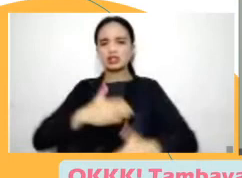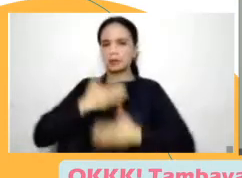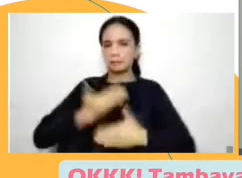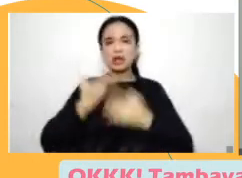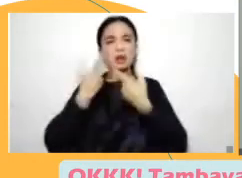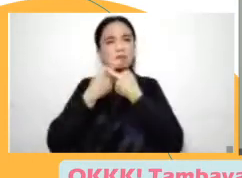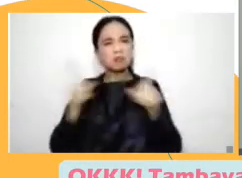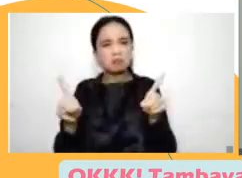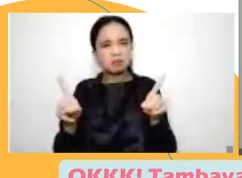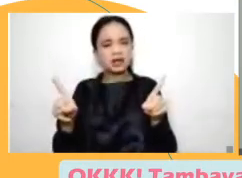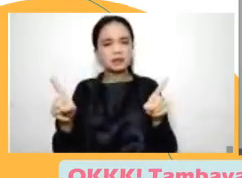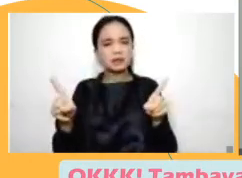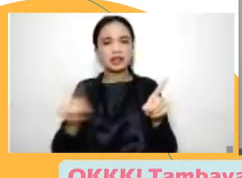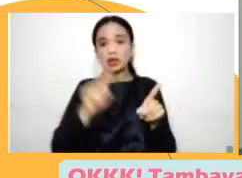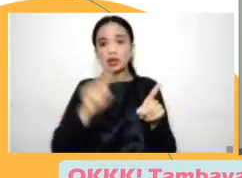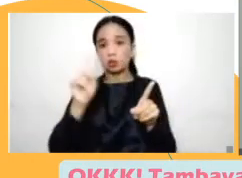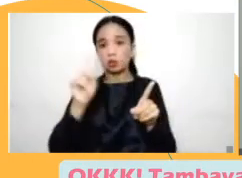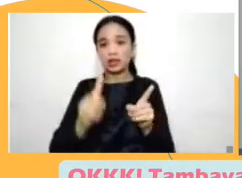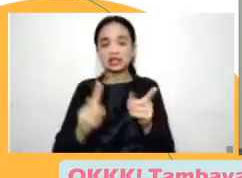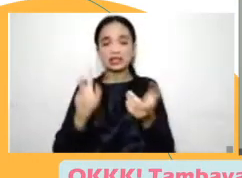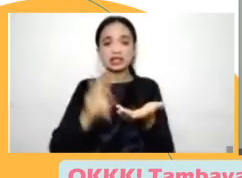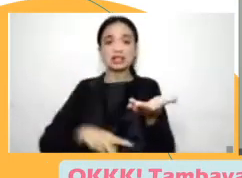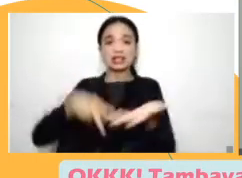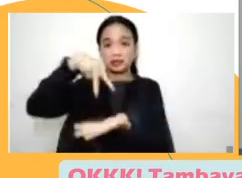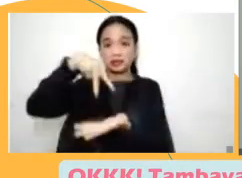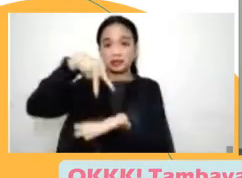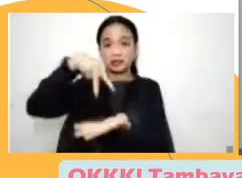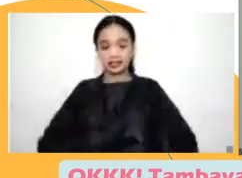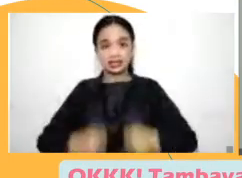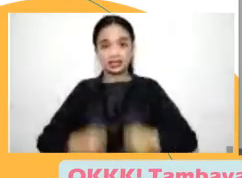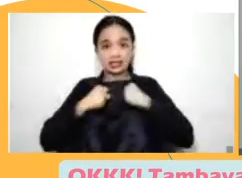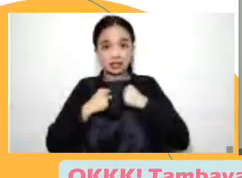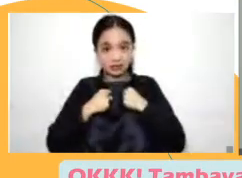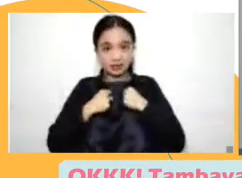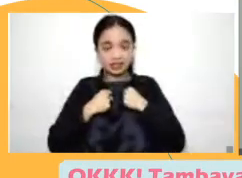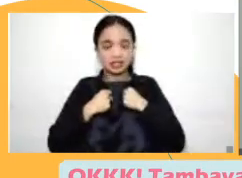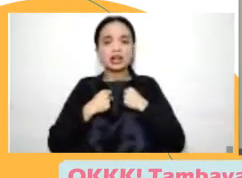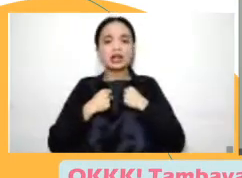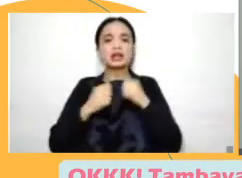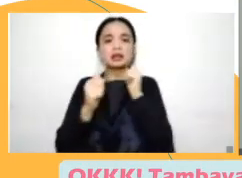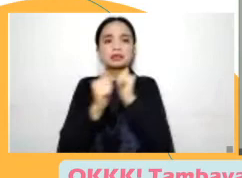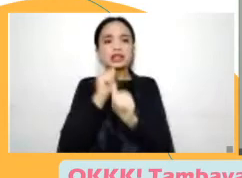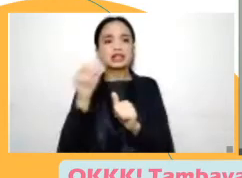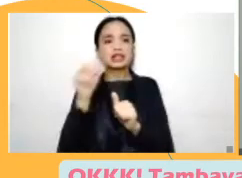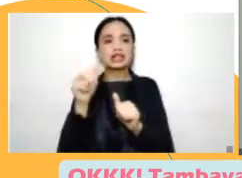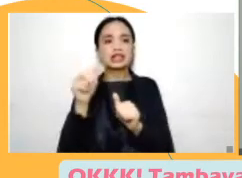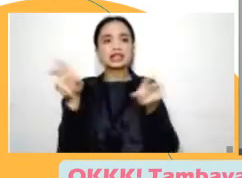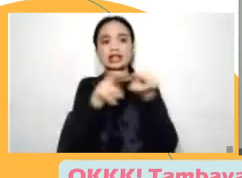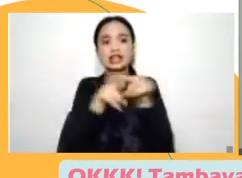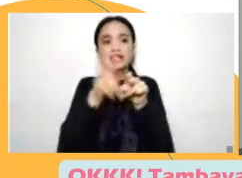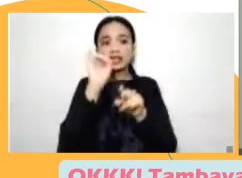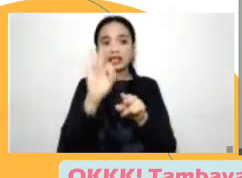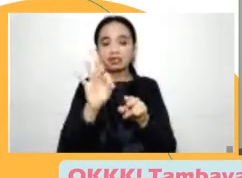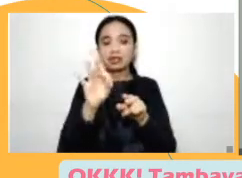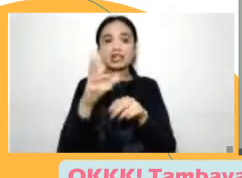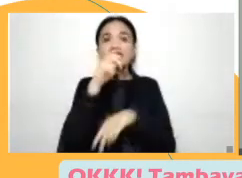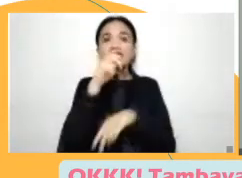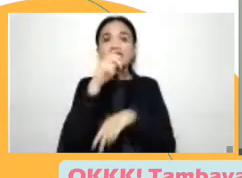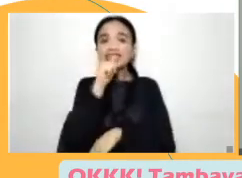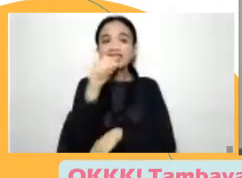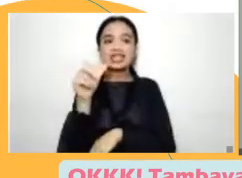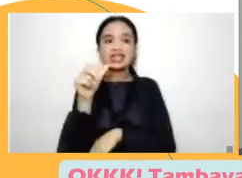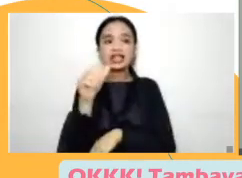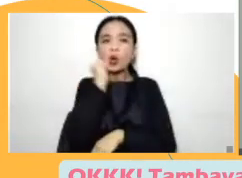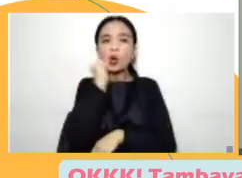yun nga, no, ang pagbangon presupposes pagkatapa. At ito ay kasing normal kung hindi man ito kasing dalas